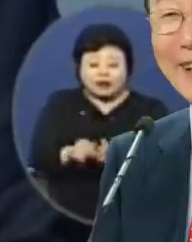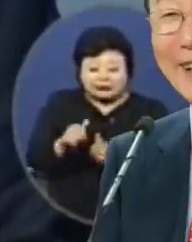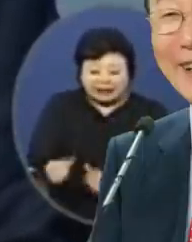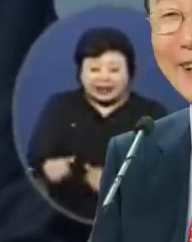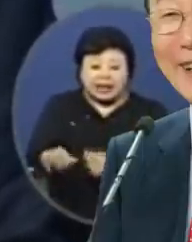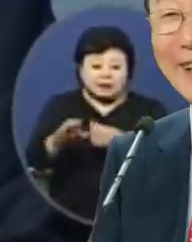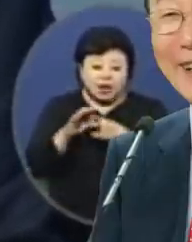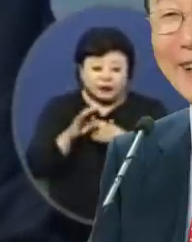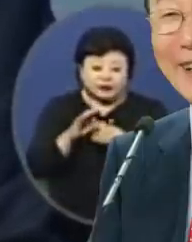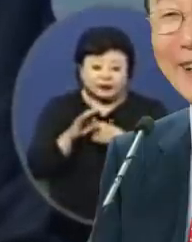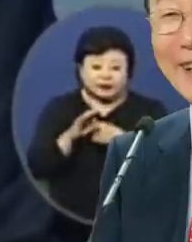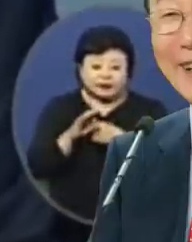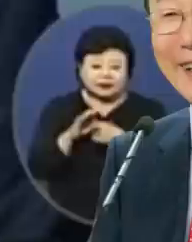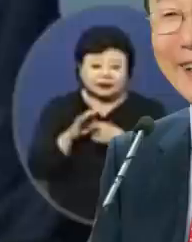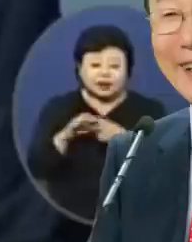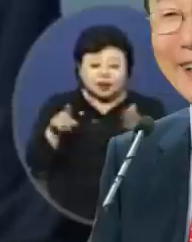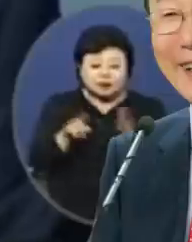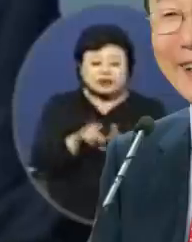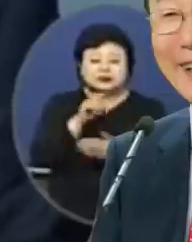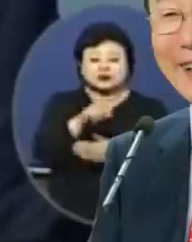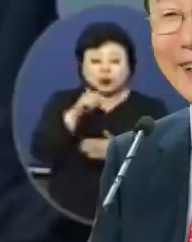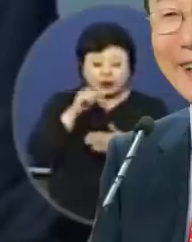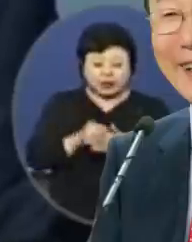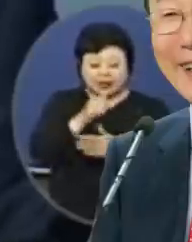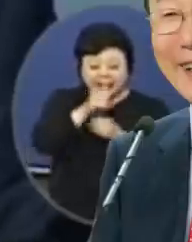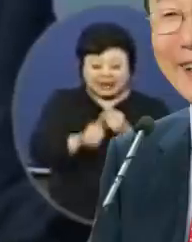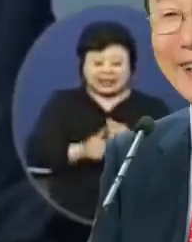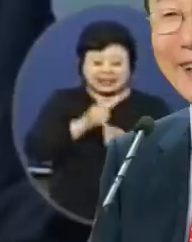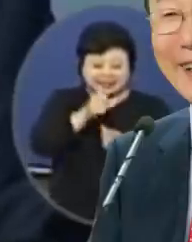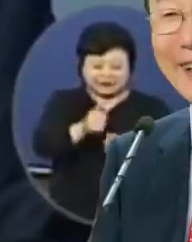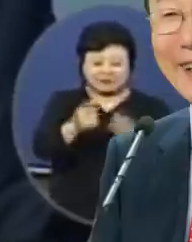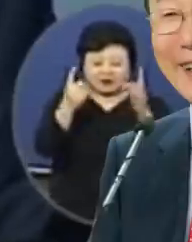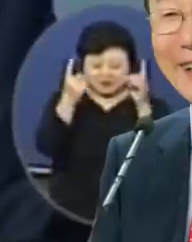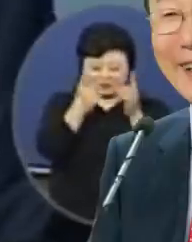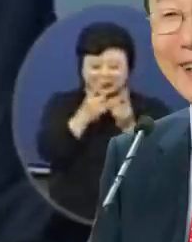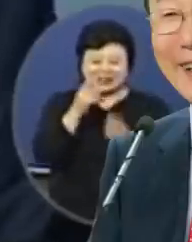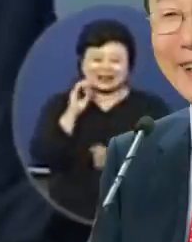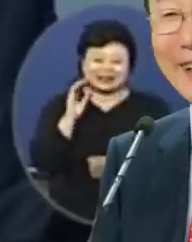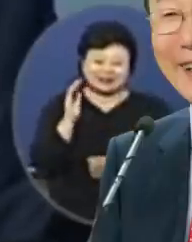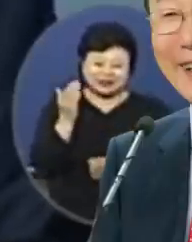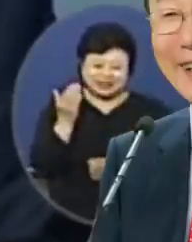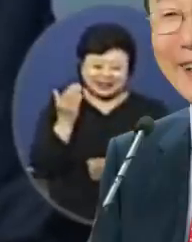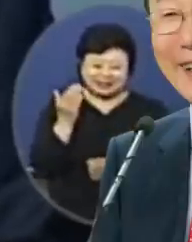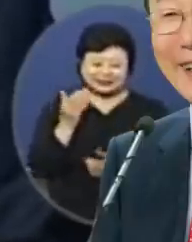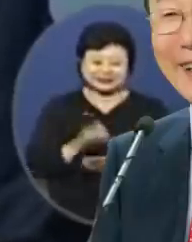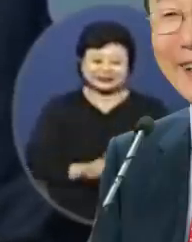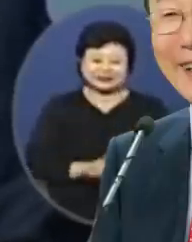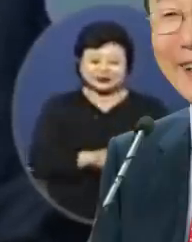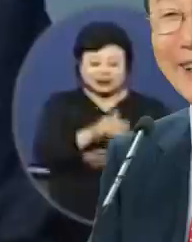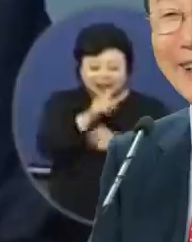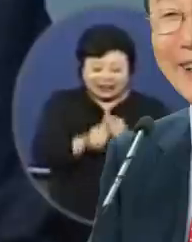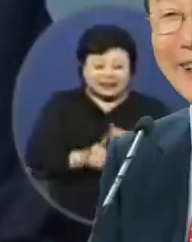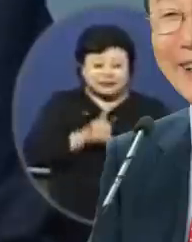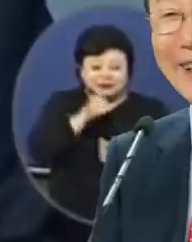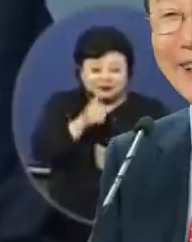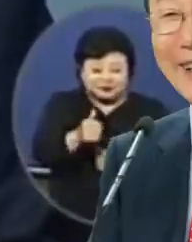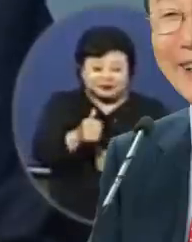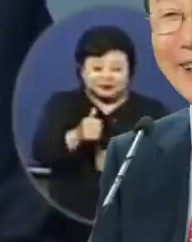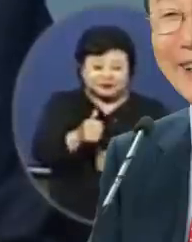따라가면 믿음 속에서 하나님을 만날 수가 있는 것입니다. 우리 하나님은